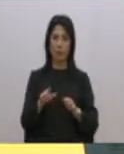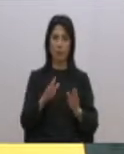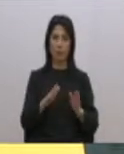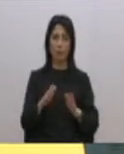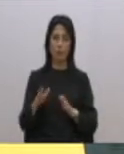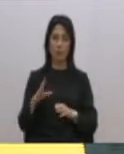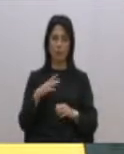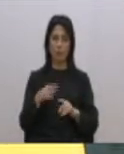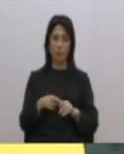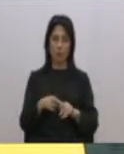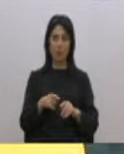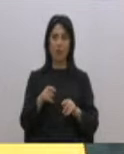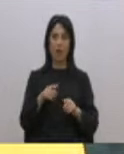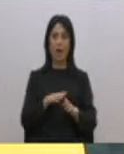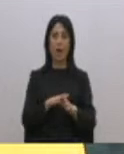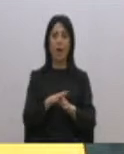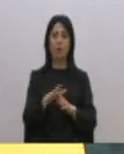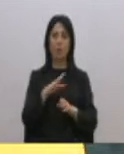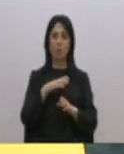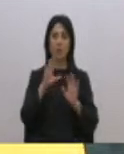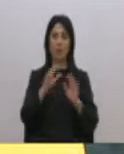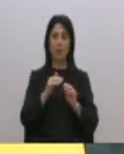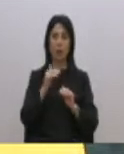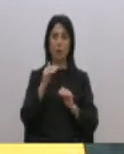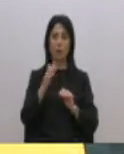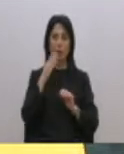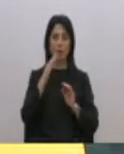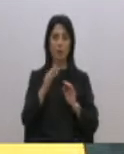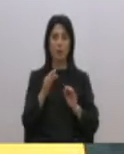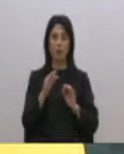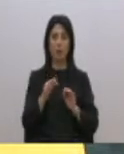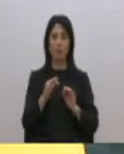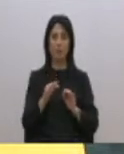mucas, bulikom, da, afsrule, bulikom, sa constituțiul, sa martris.